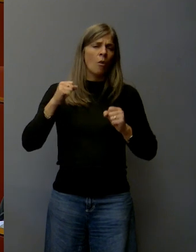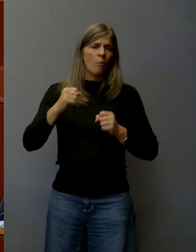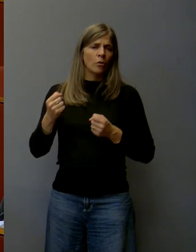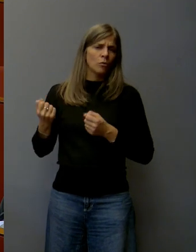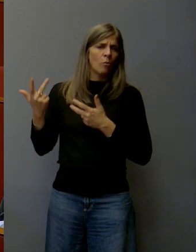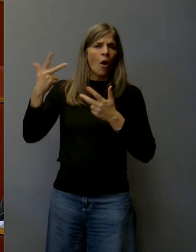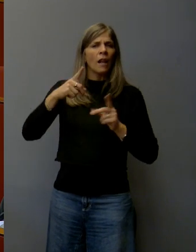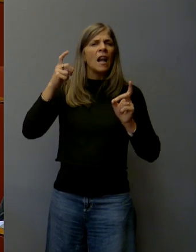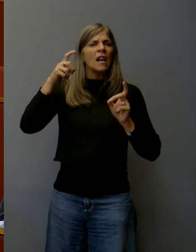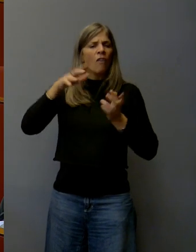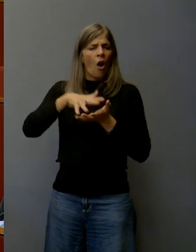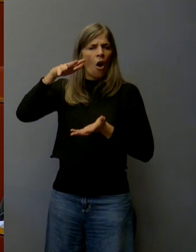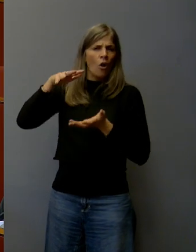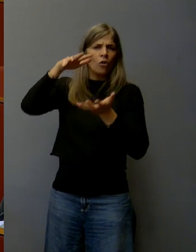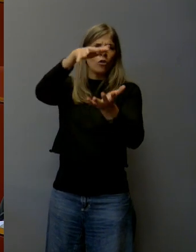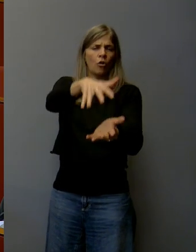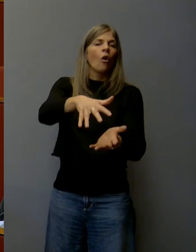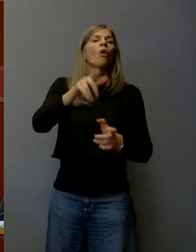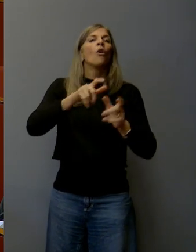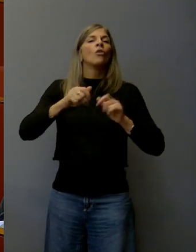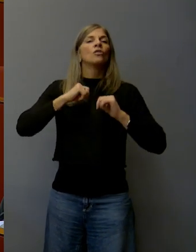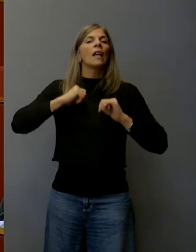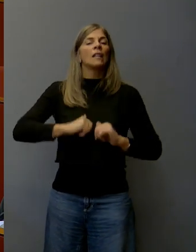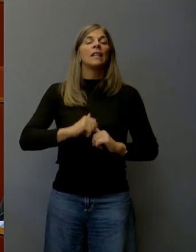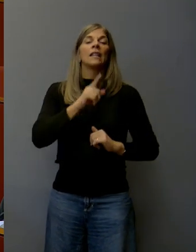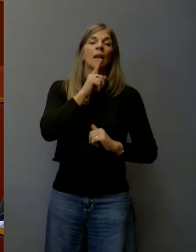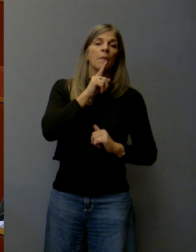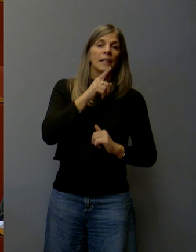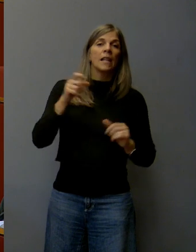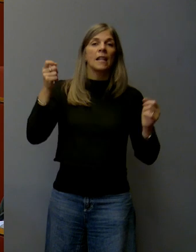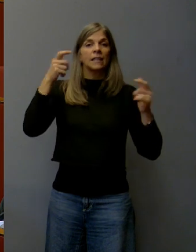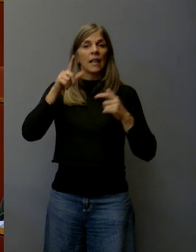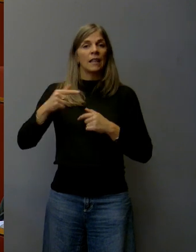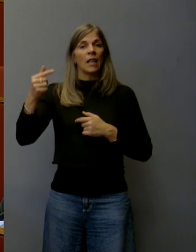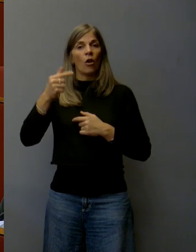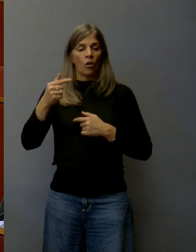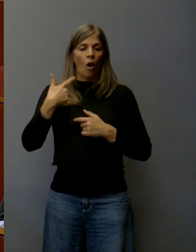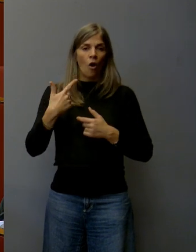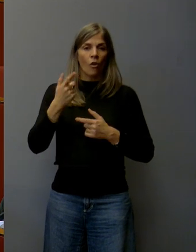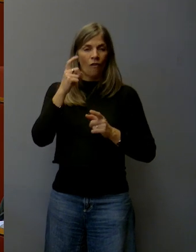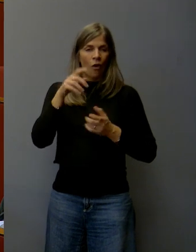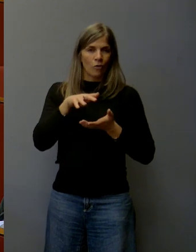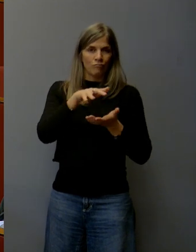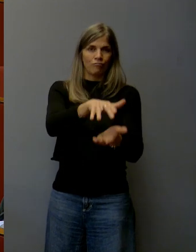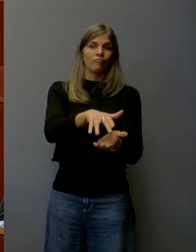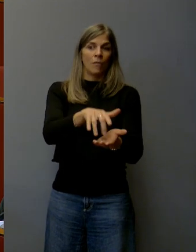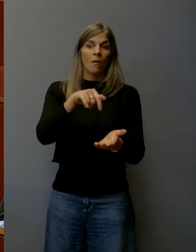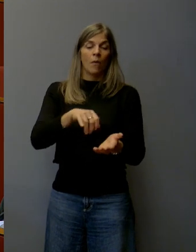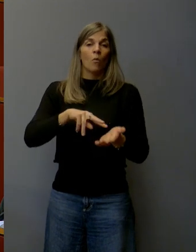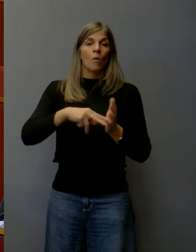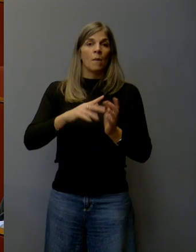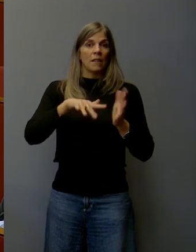e di testimonianze da parte dei cittadini di Sampierdarena e San Teodoro ed ha un problema diventato osceno